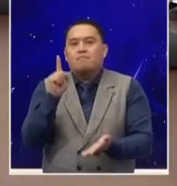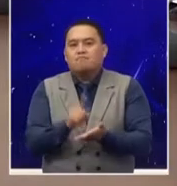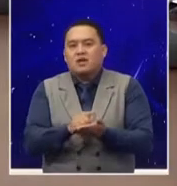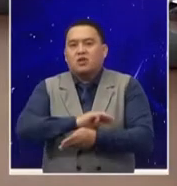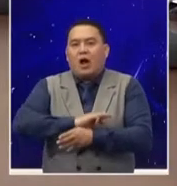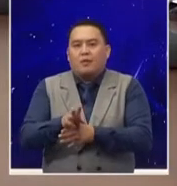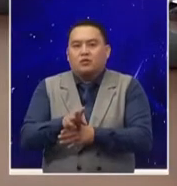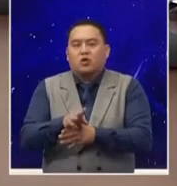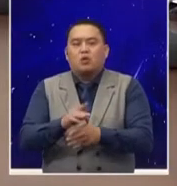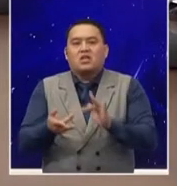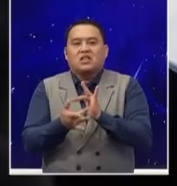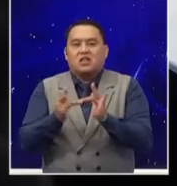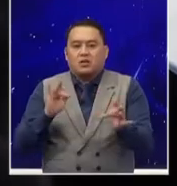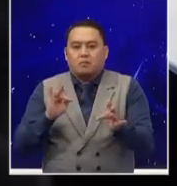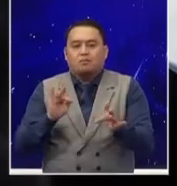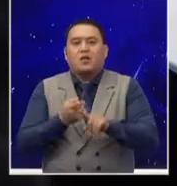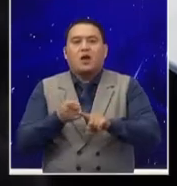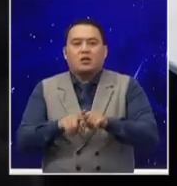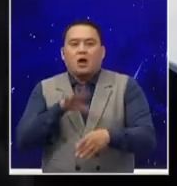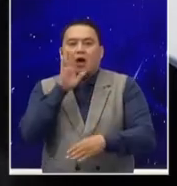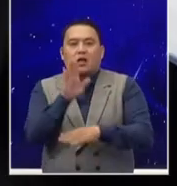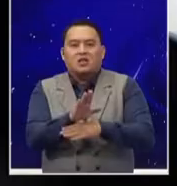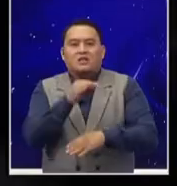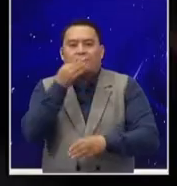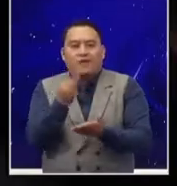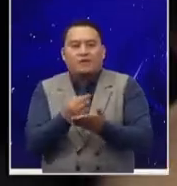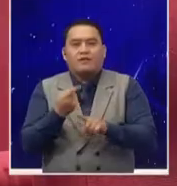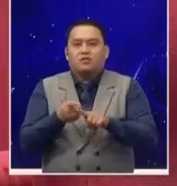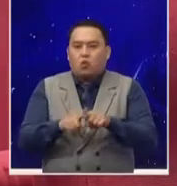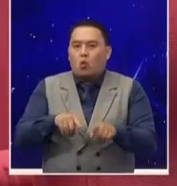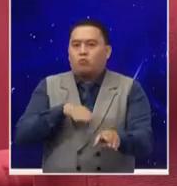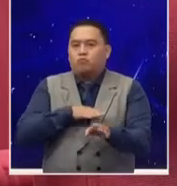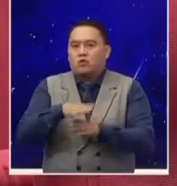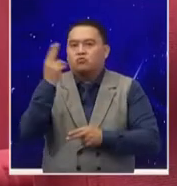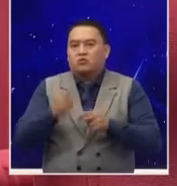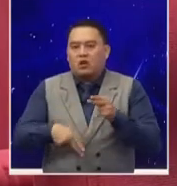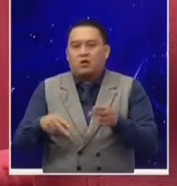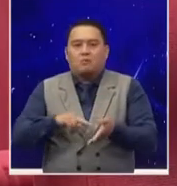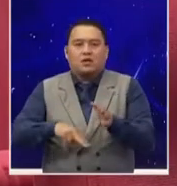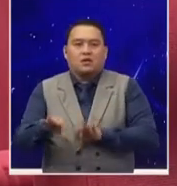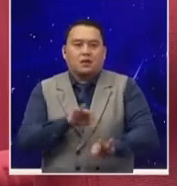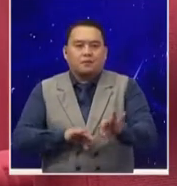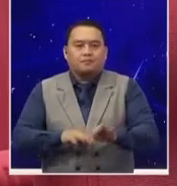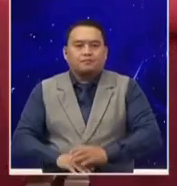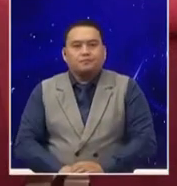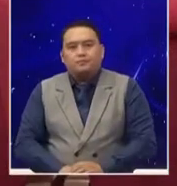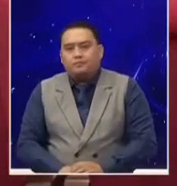быть обеспечено широкополосным интернетом. Ответственным лицам поручено своевременно завершить все проекты.